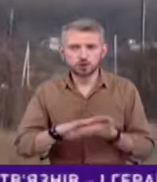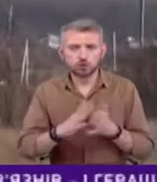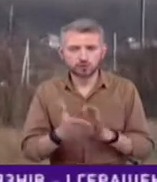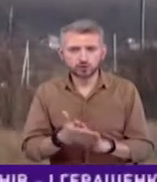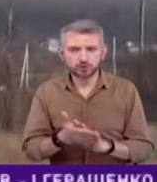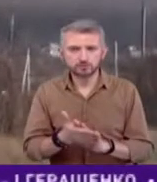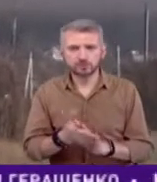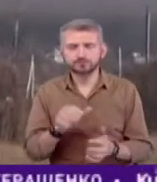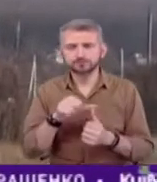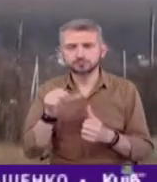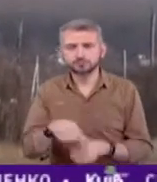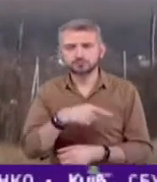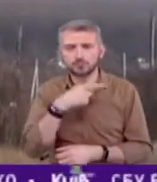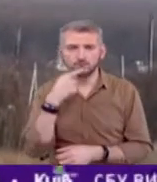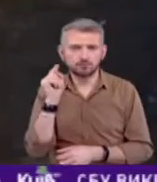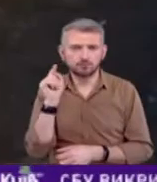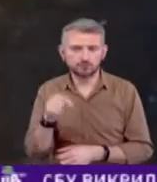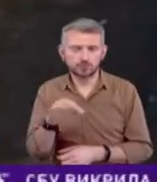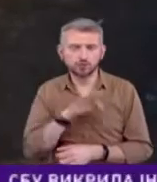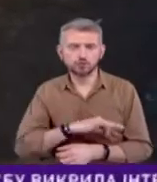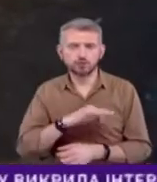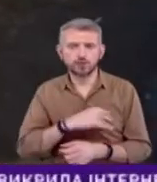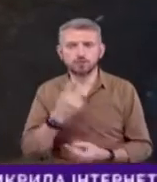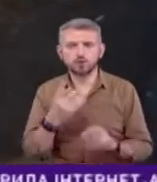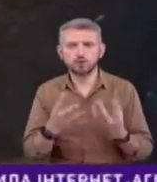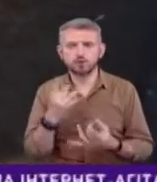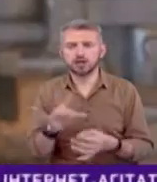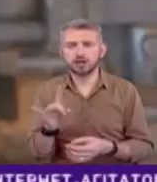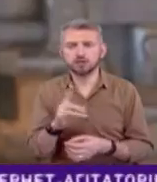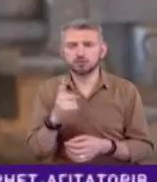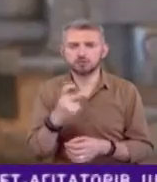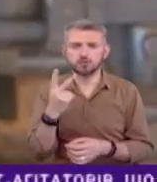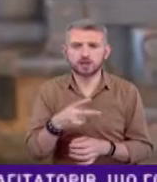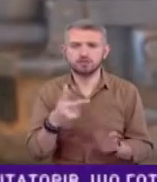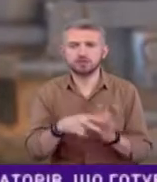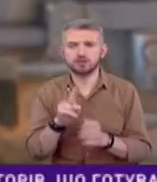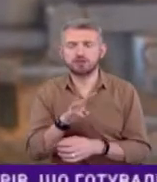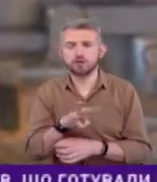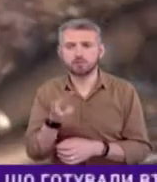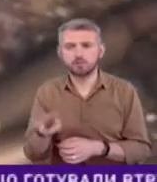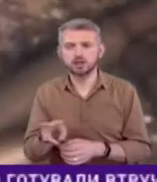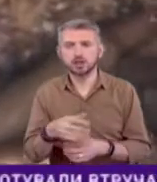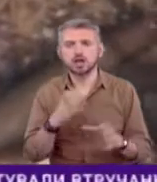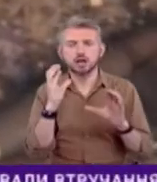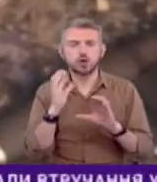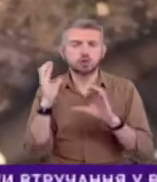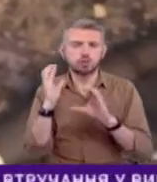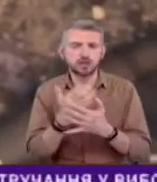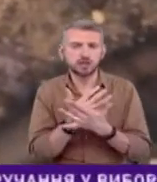домовленостями. Зокрема, російські окупанти застосували міномети калібрів 120 та 82 мм, гранатомети